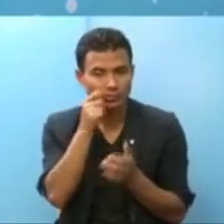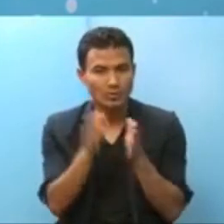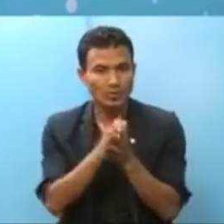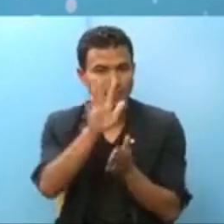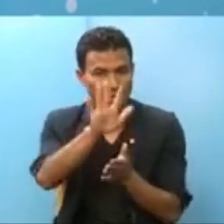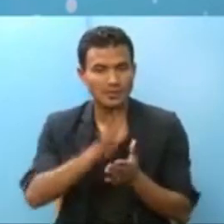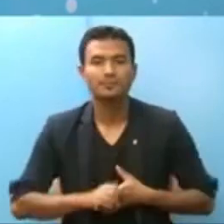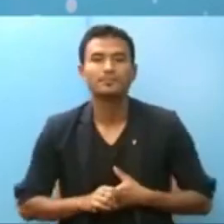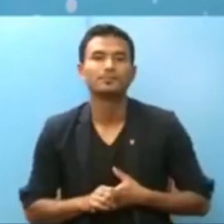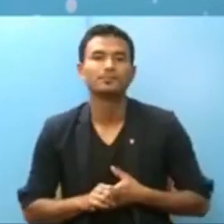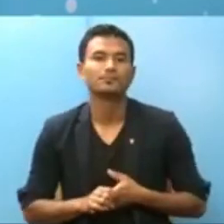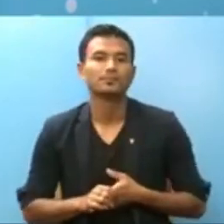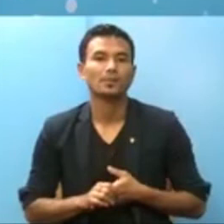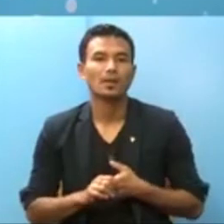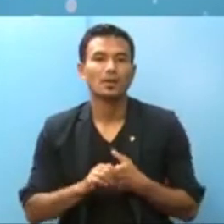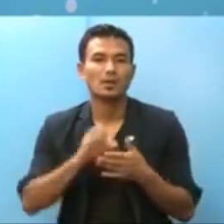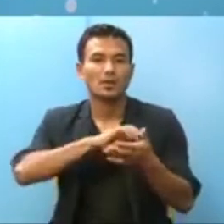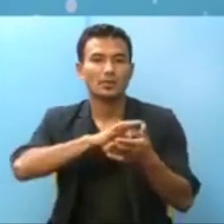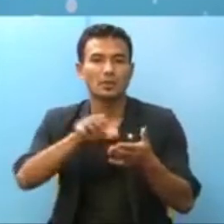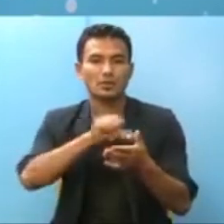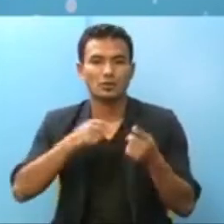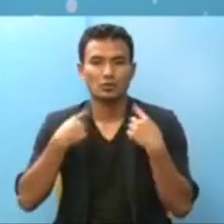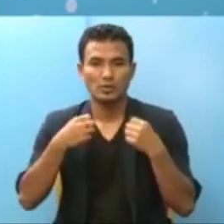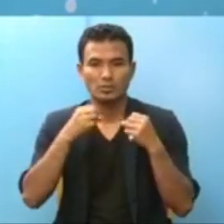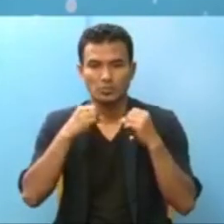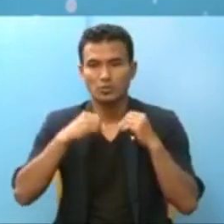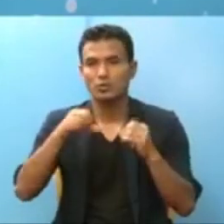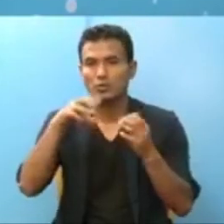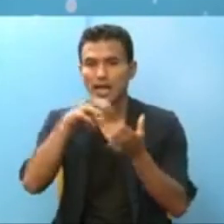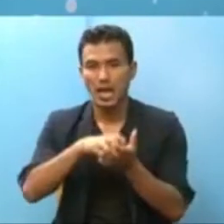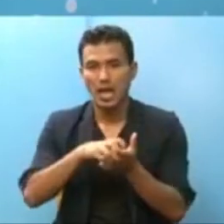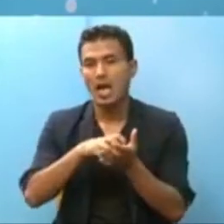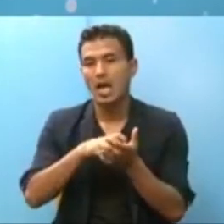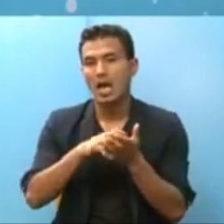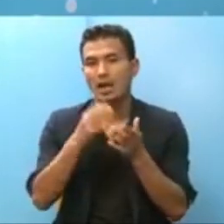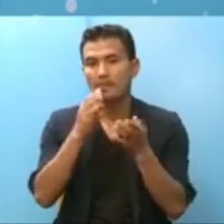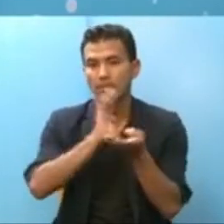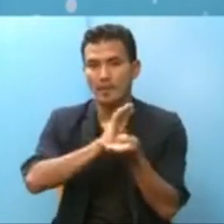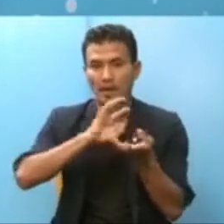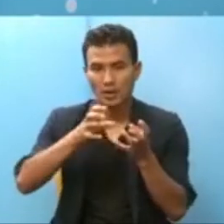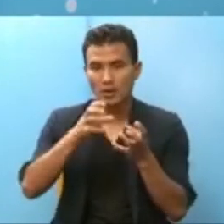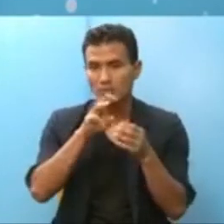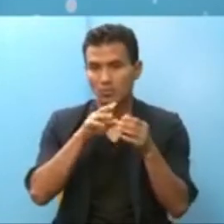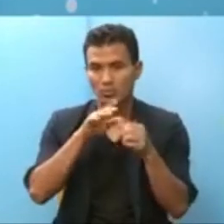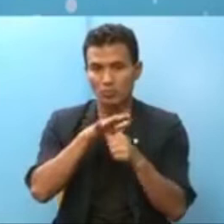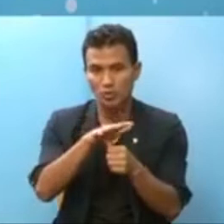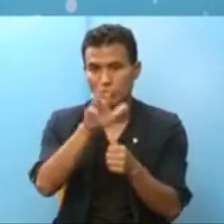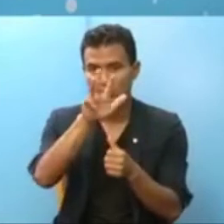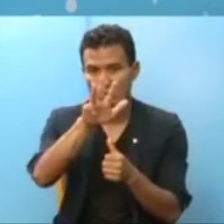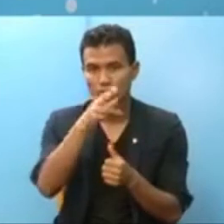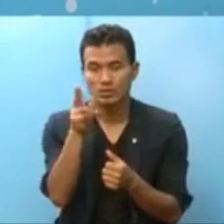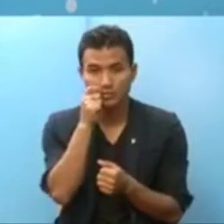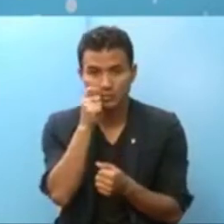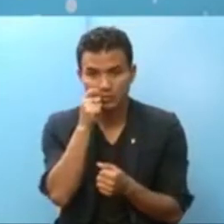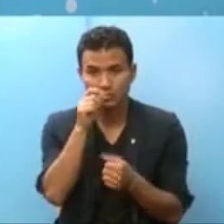गरी पान जना प्रादेशिक जनस्वास्त पर्योक्षाला बिराट नगर मां मोरं का नौ जना पूरूस